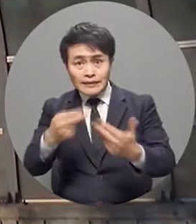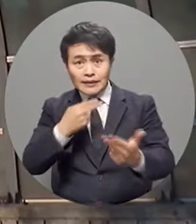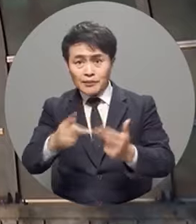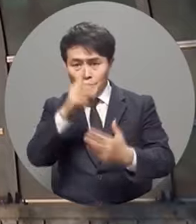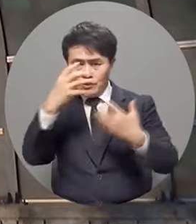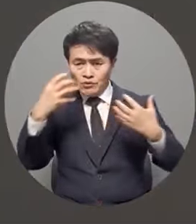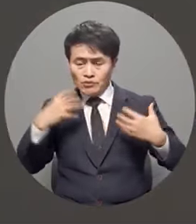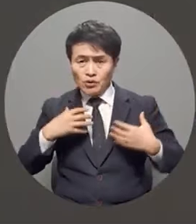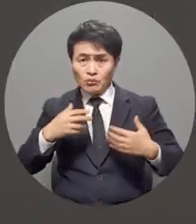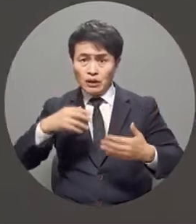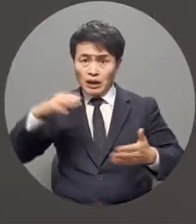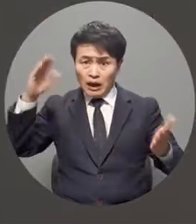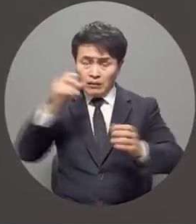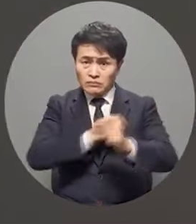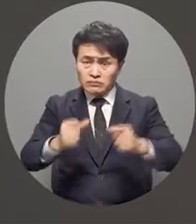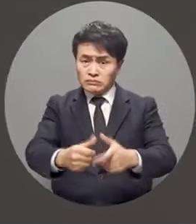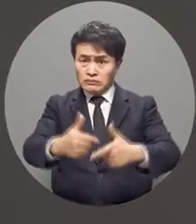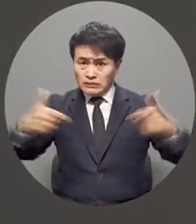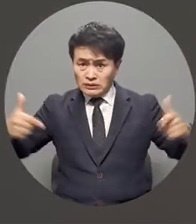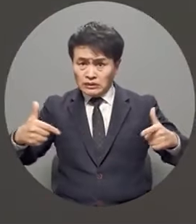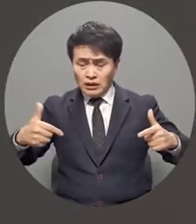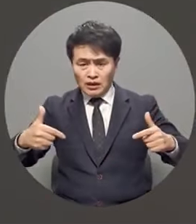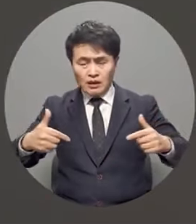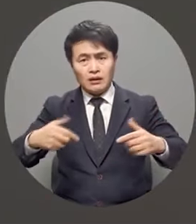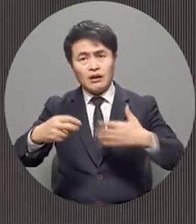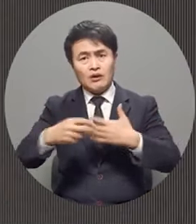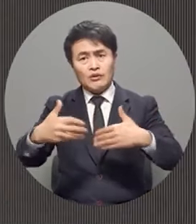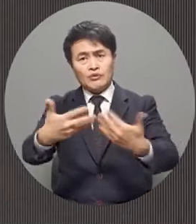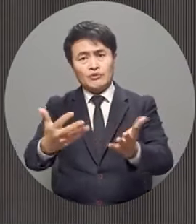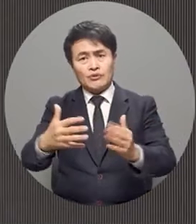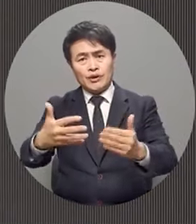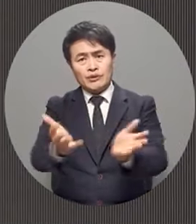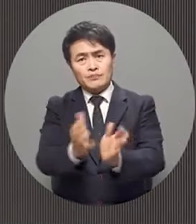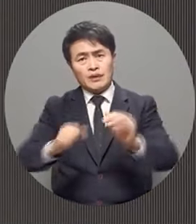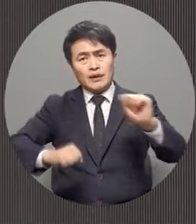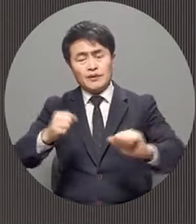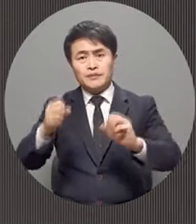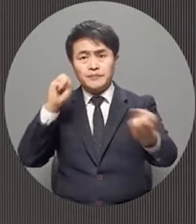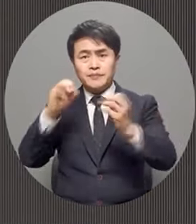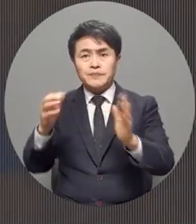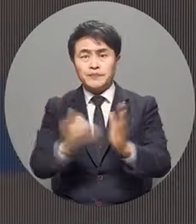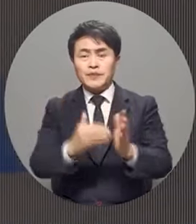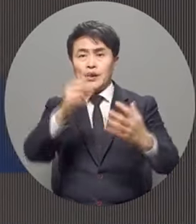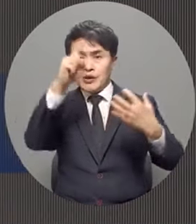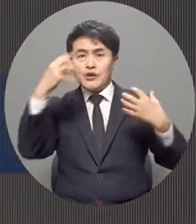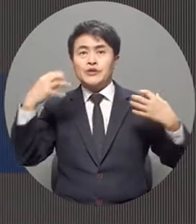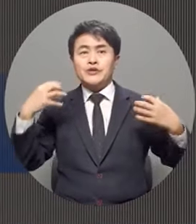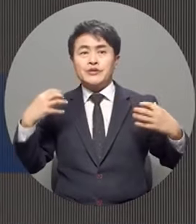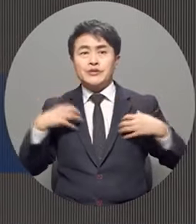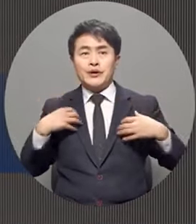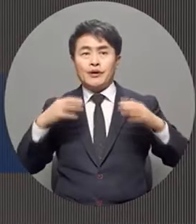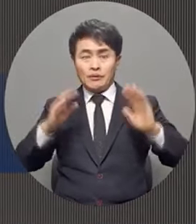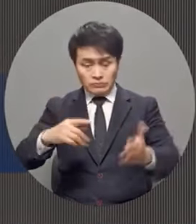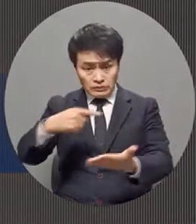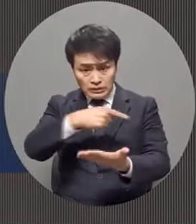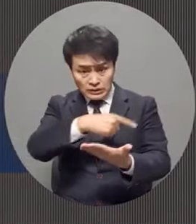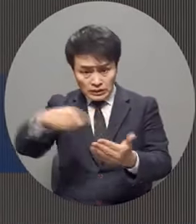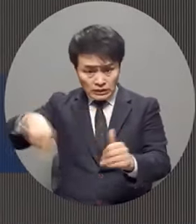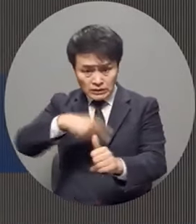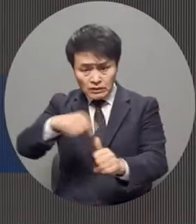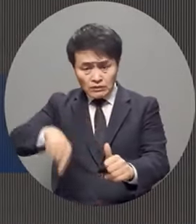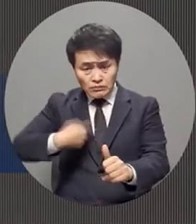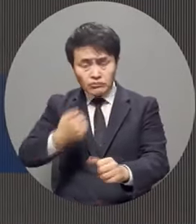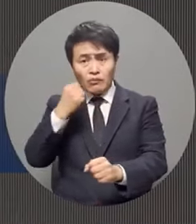무리한 증원 강행이 의료계의 집단 행동을 불러왔다고 맞받았습니다. 정부는 재난 상황을 스스로